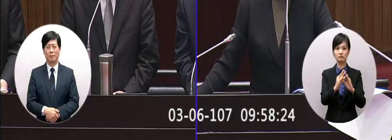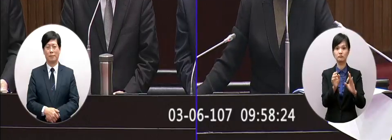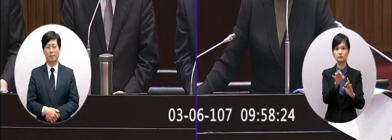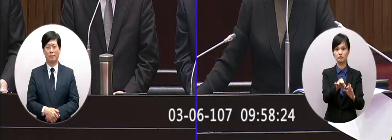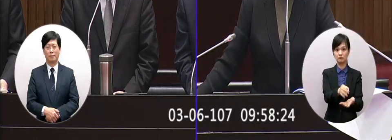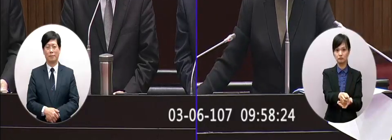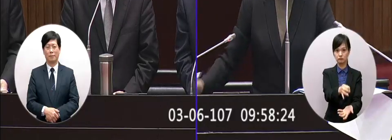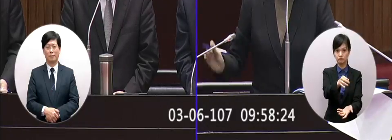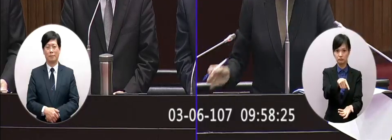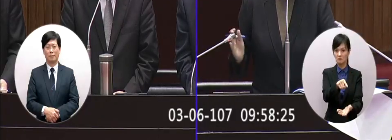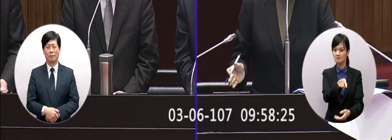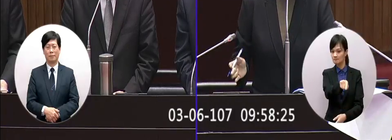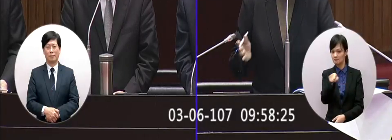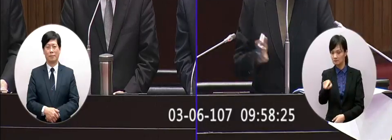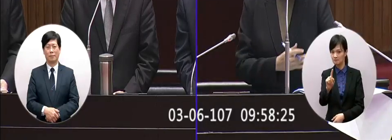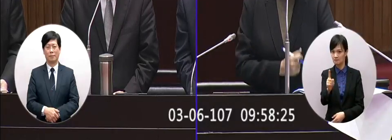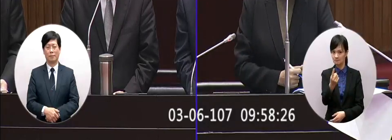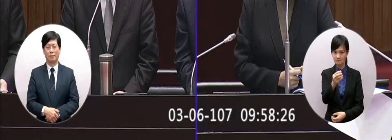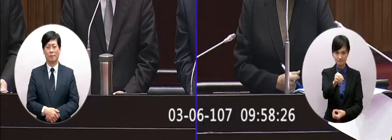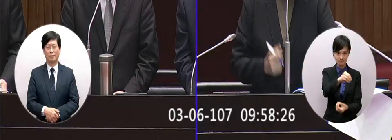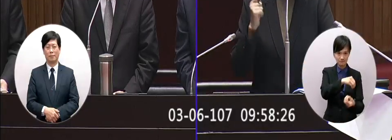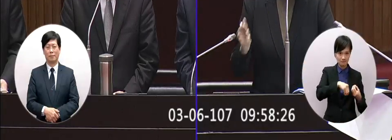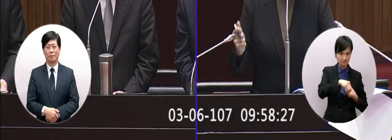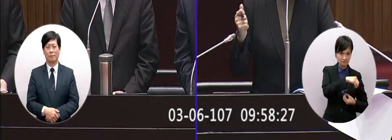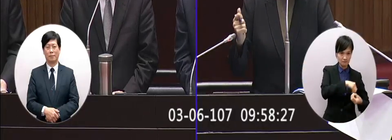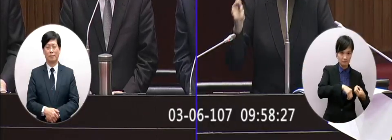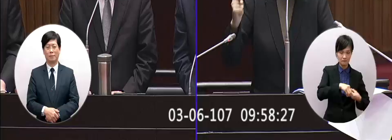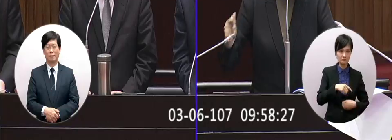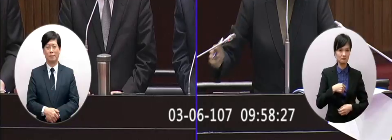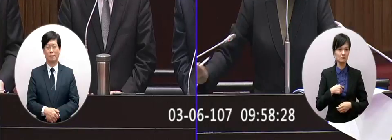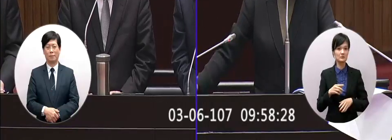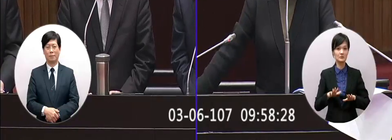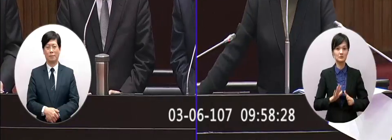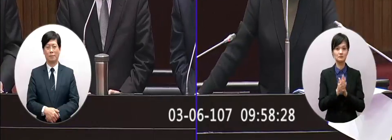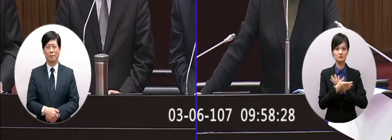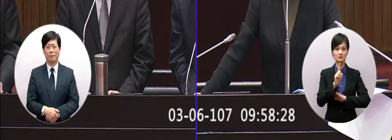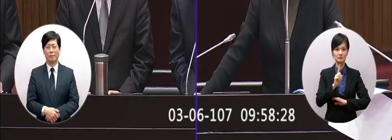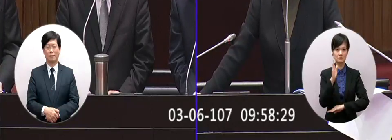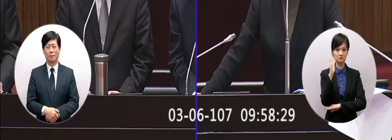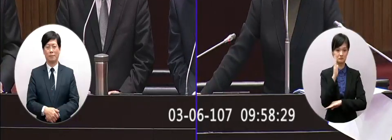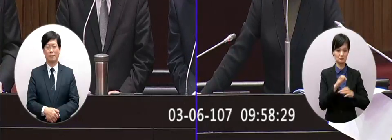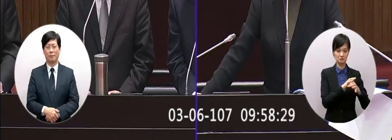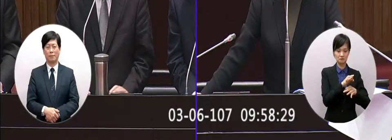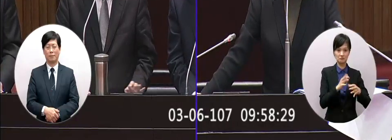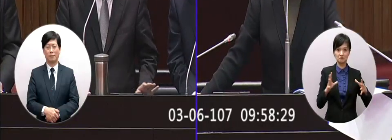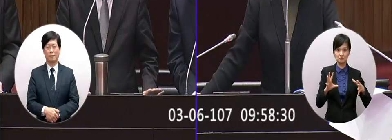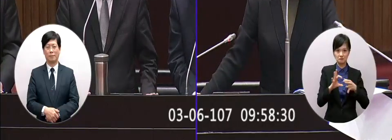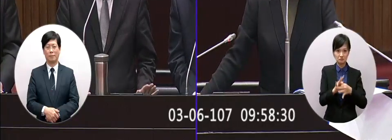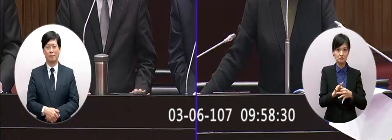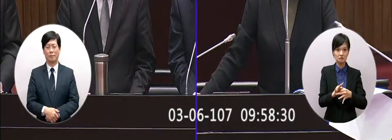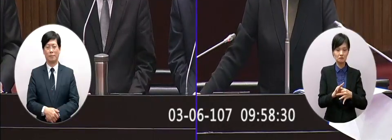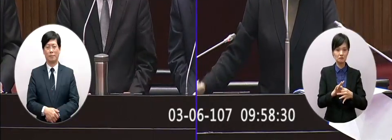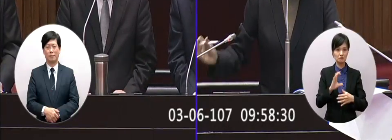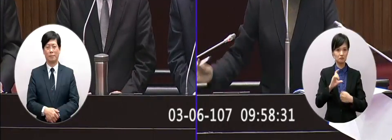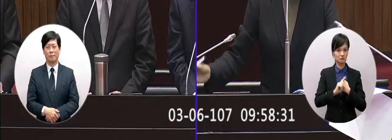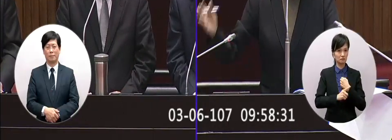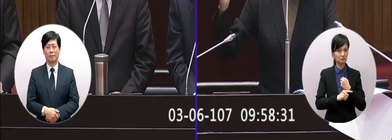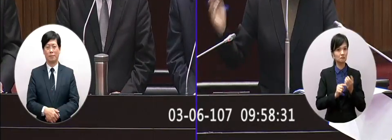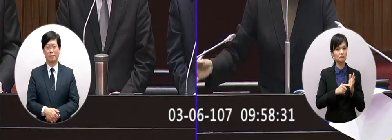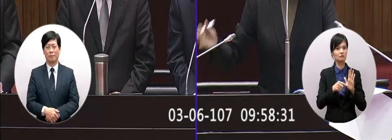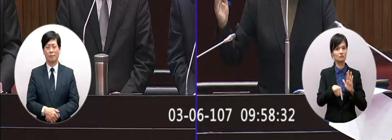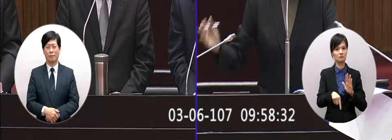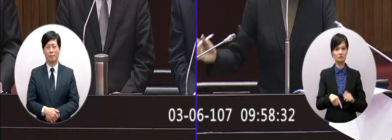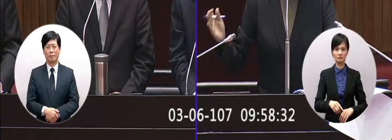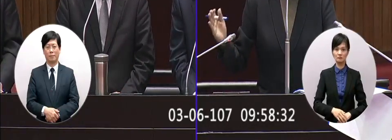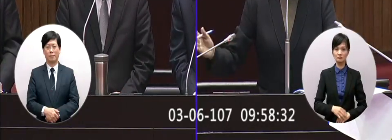银行要配合，所以形成了现在的什么政经结合的模式。所以院长，我要再继续问您，如